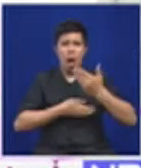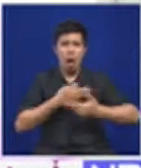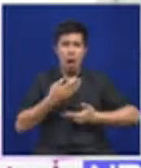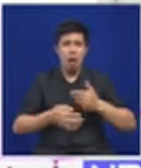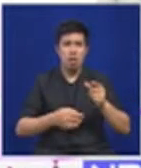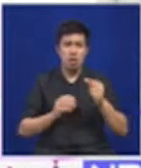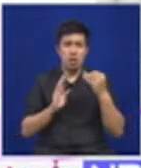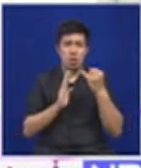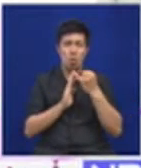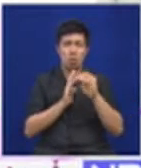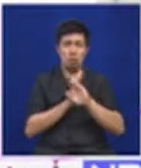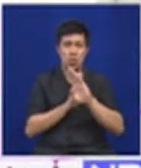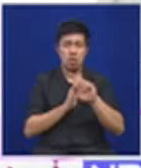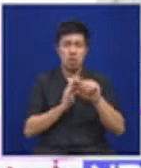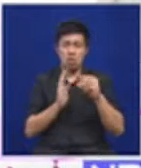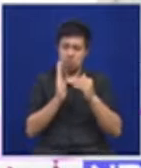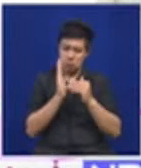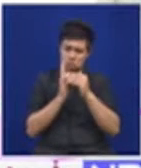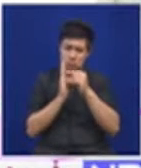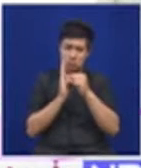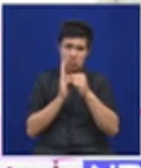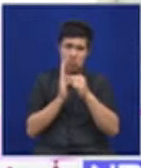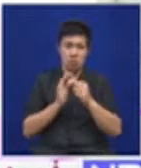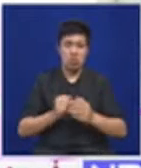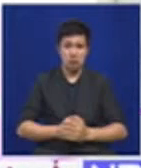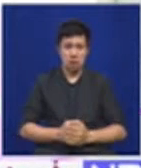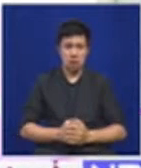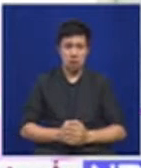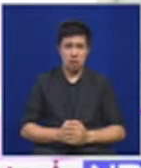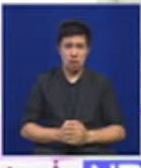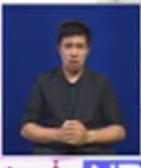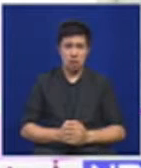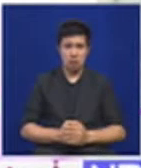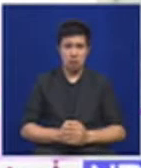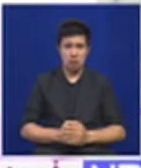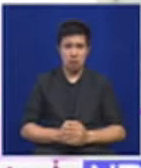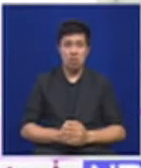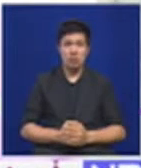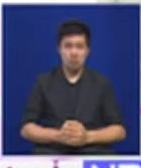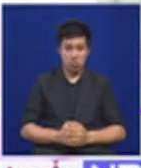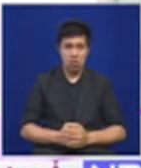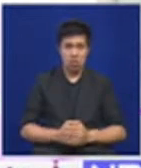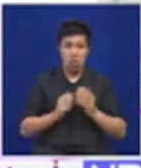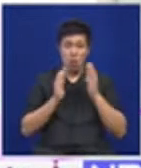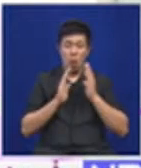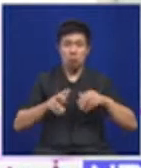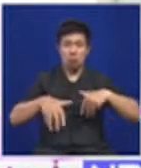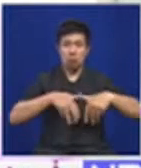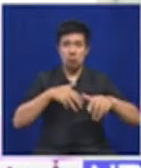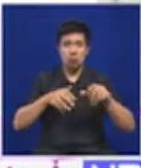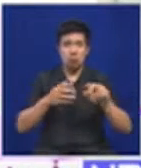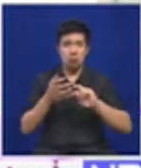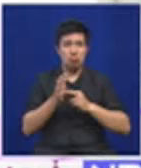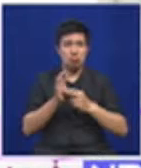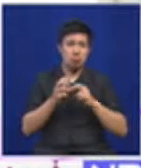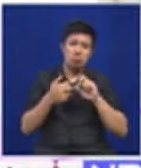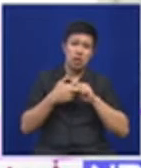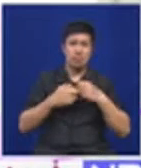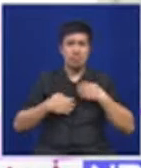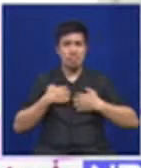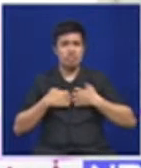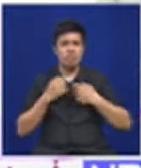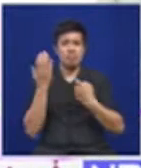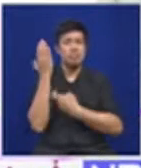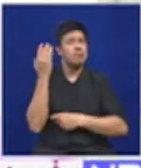บึงกาฬเนี่ยเป็นจังหวัดที่อยู่เหนือสุดของอีสานเหนือยางพารามากสุดดังนั้นคนบึงกาฬจึงไม่ปฏิเสธเรื่องยางพาราน